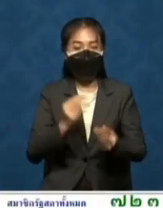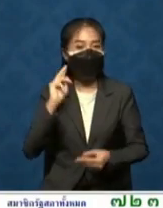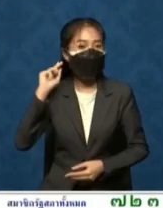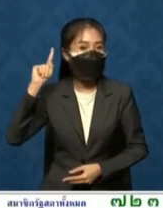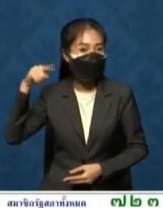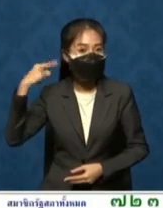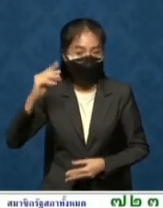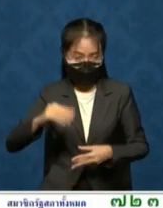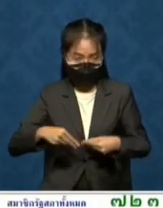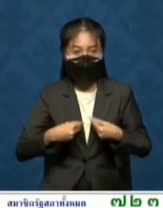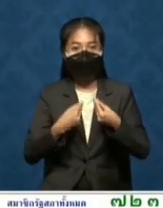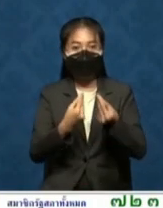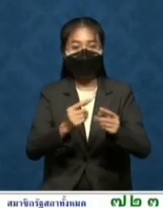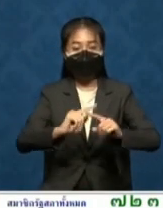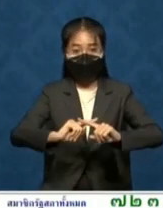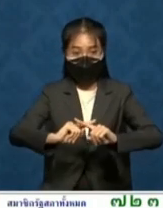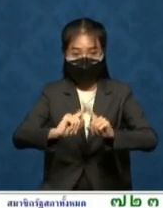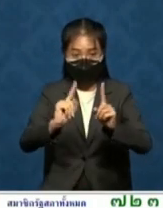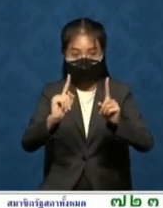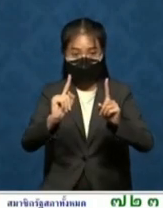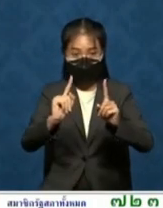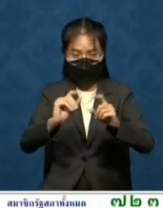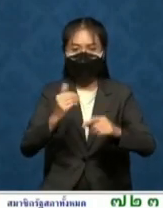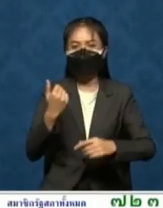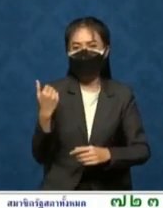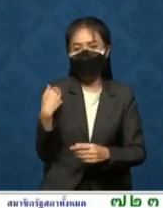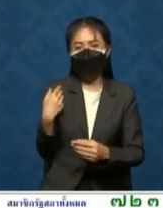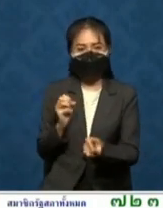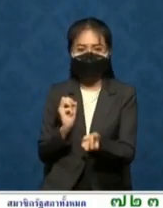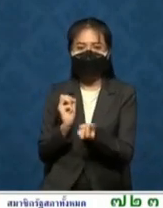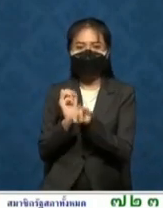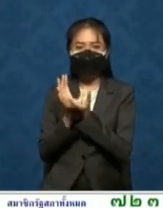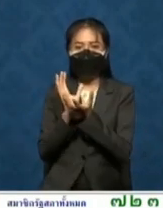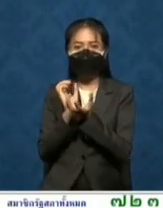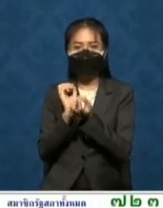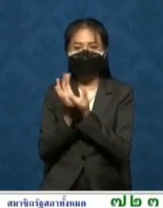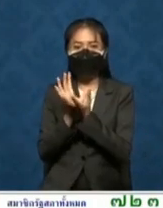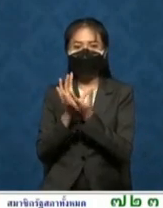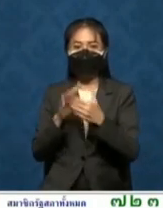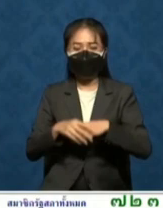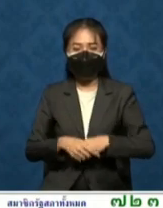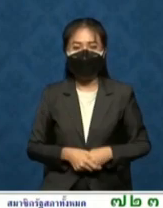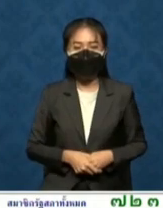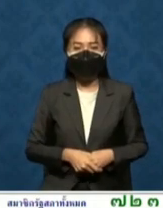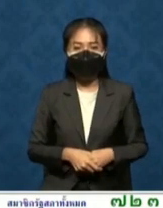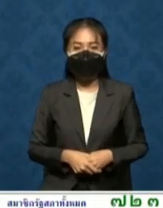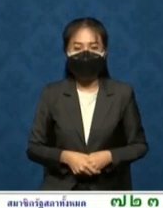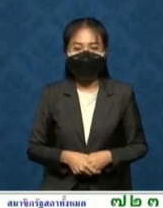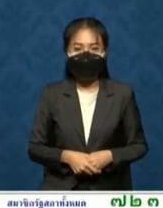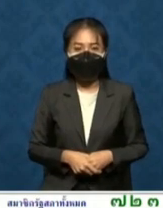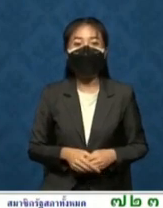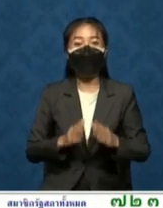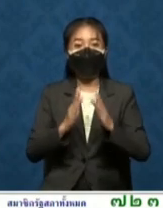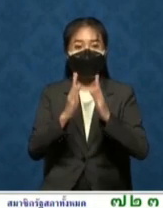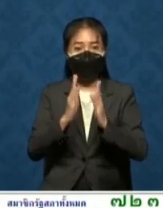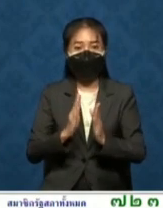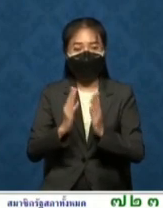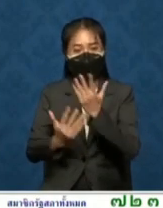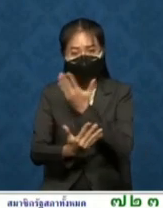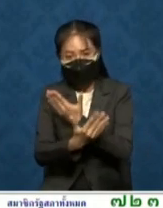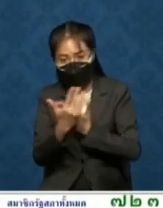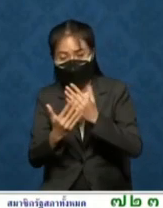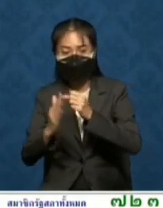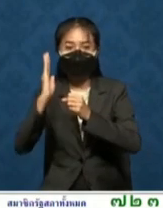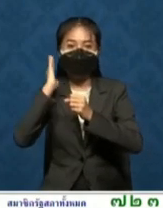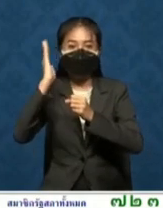งเนี่ยมันมีผลกระทบที่ผู้อภิปรายนั้น